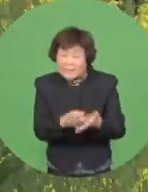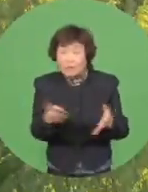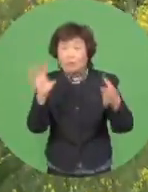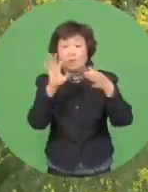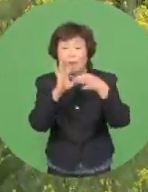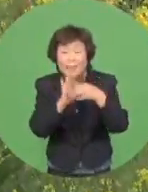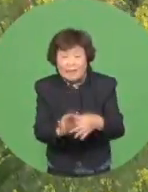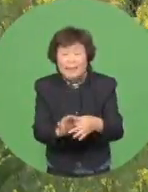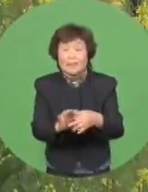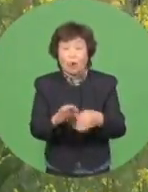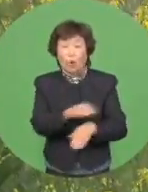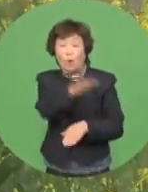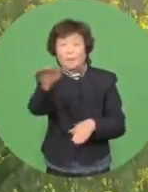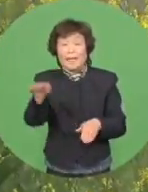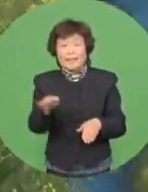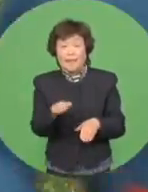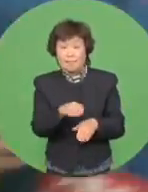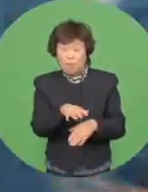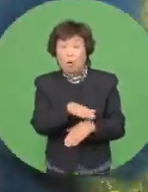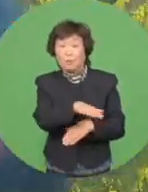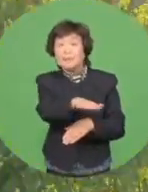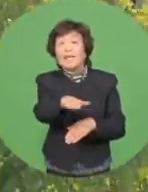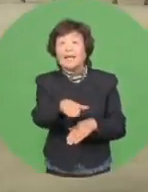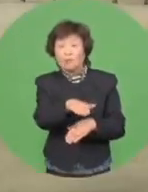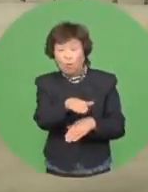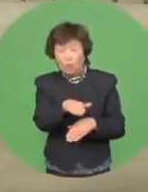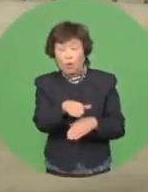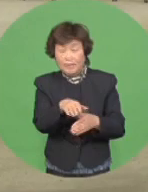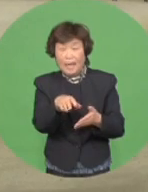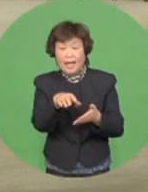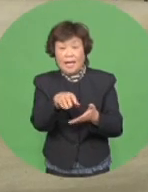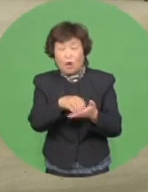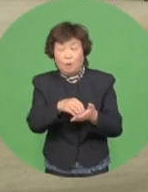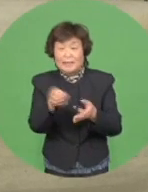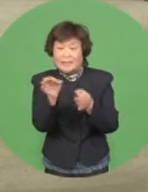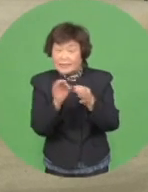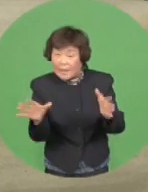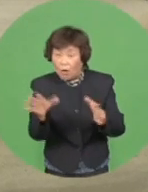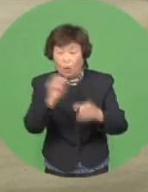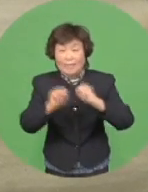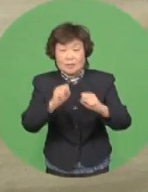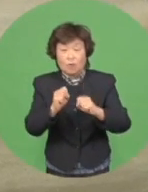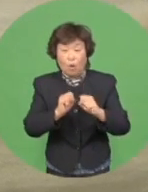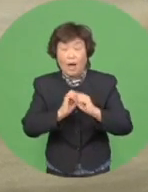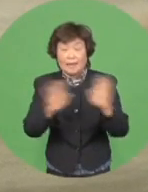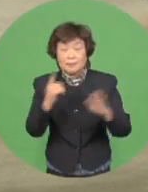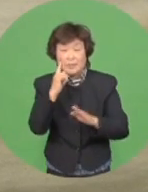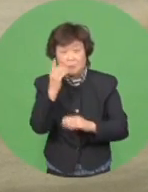皆さんも身近なところからゴミゼロ活動を始めてみませんか。